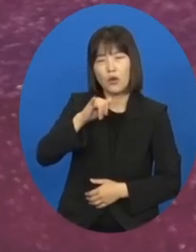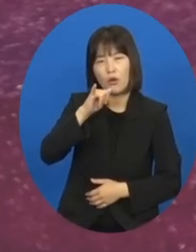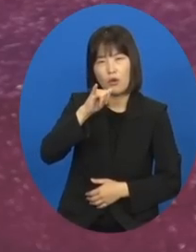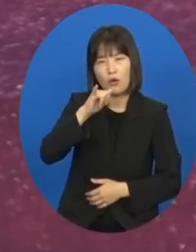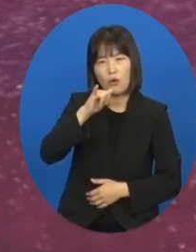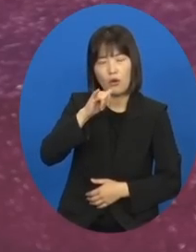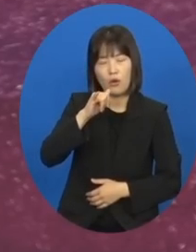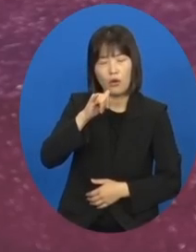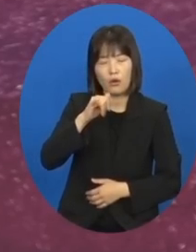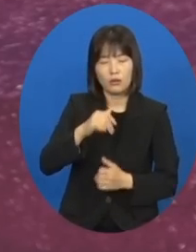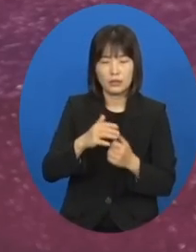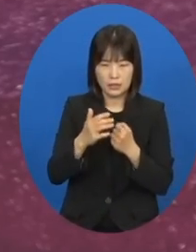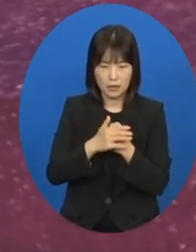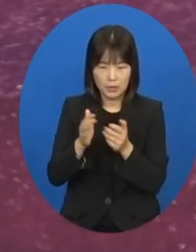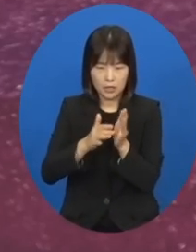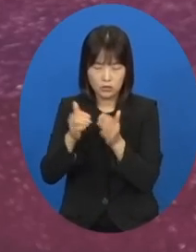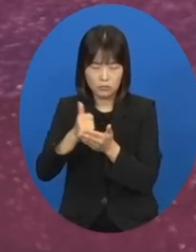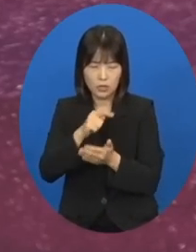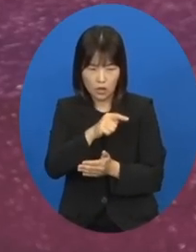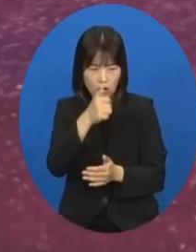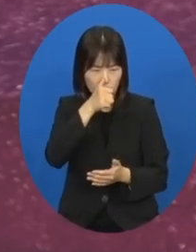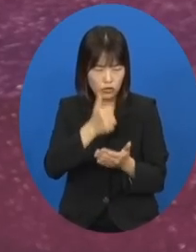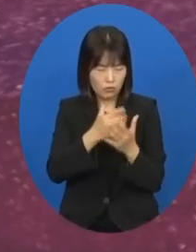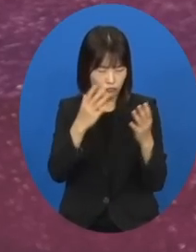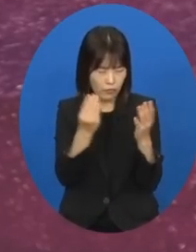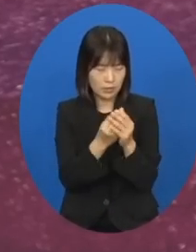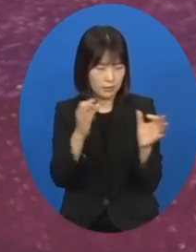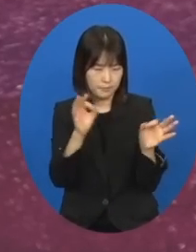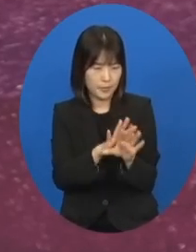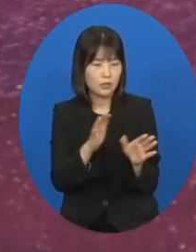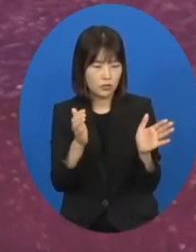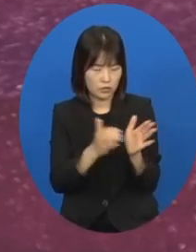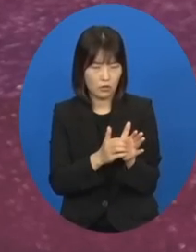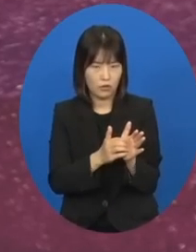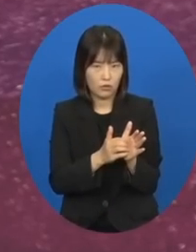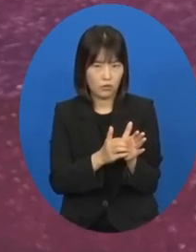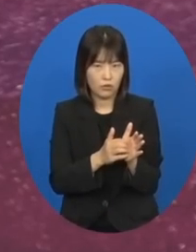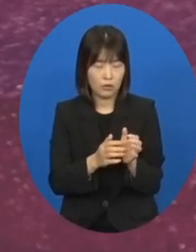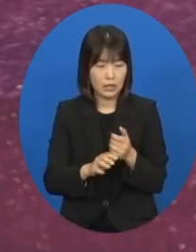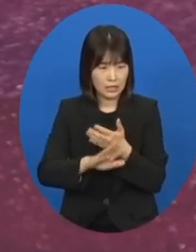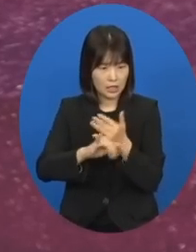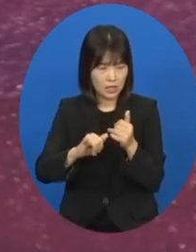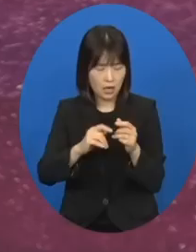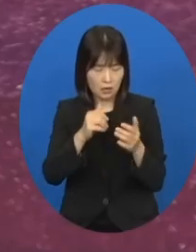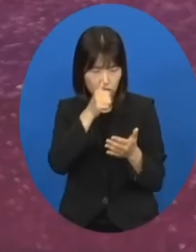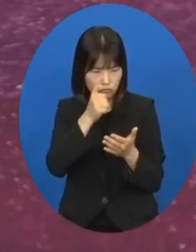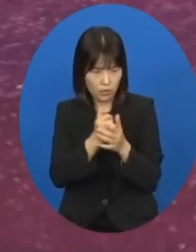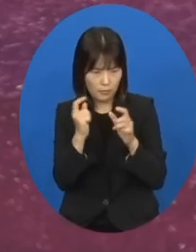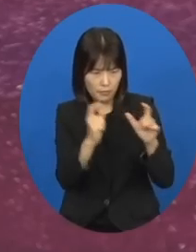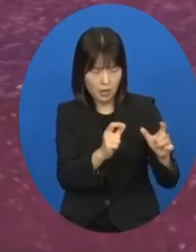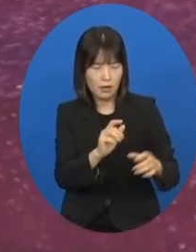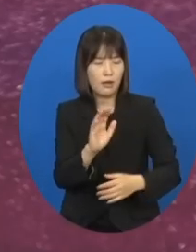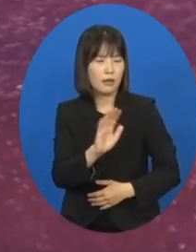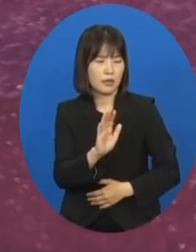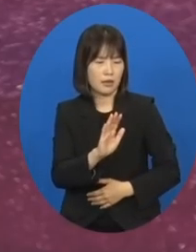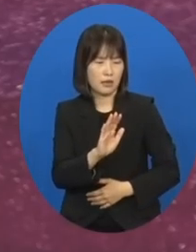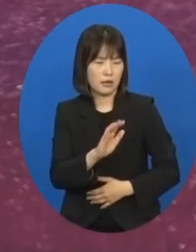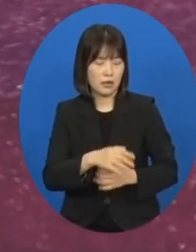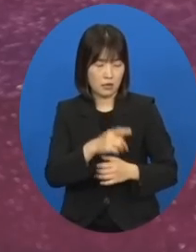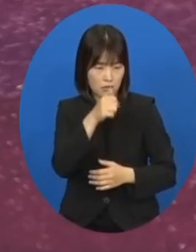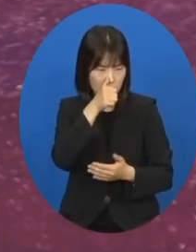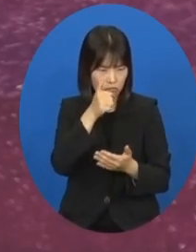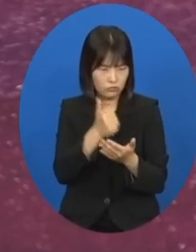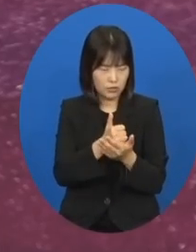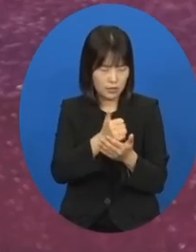너 사람들의 그 시선과 그 어떤 정죄 아니야 너의 죄는 깨끗하게 씻어졌어라고 주님이 다시